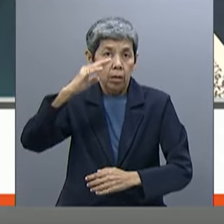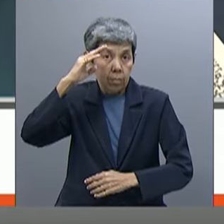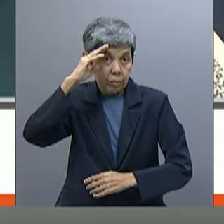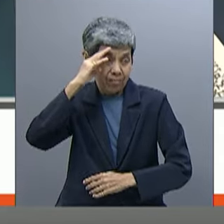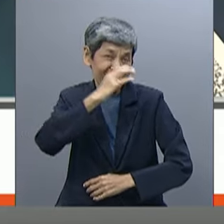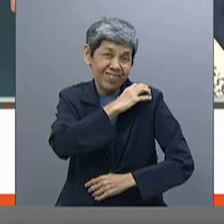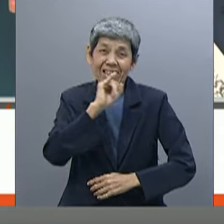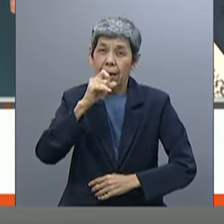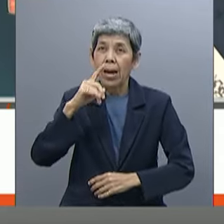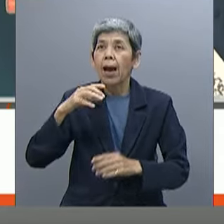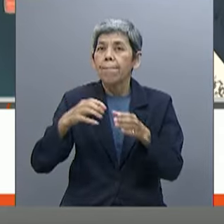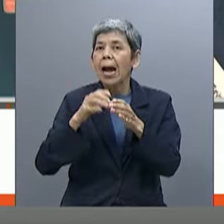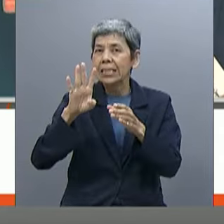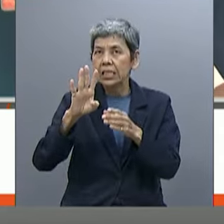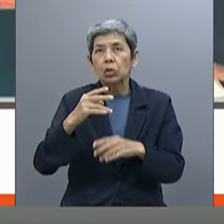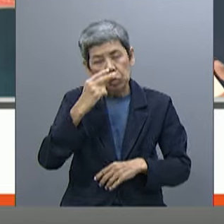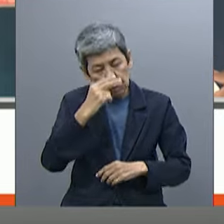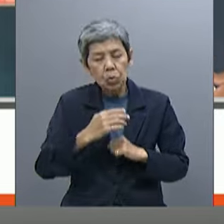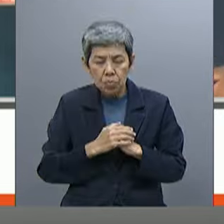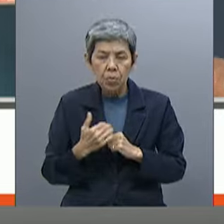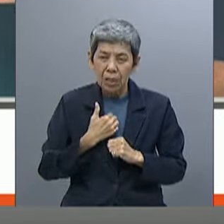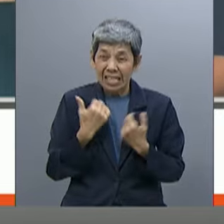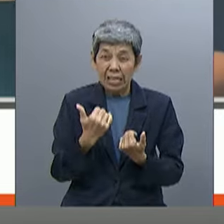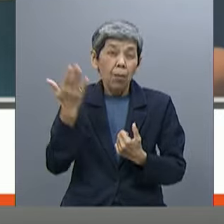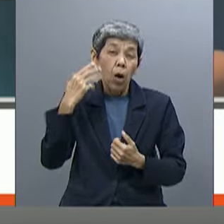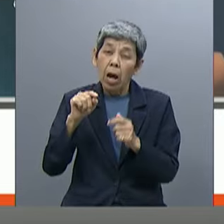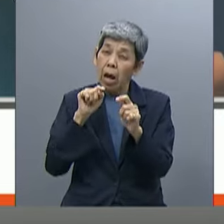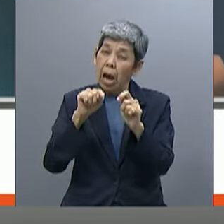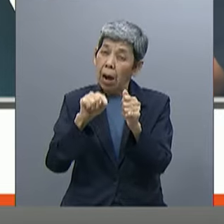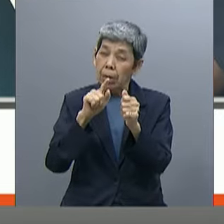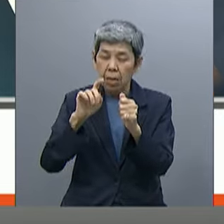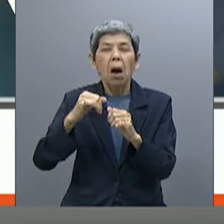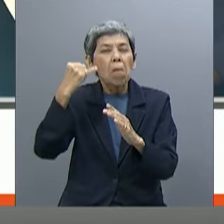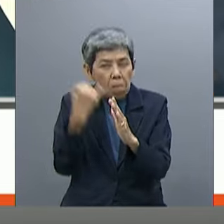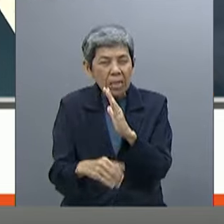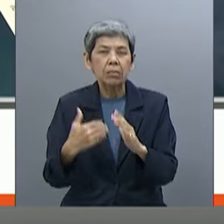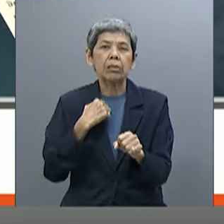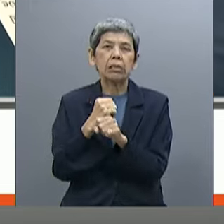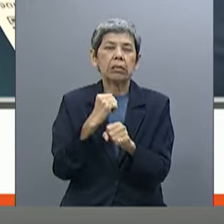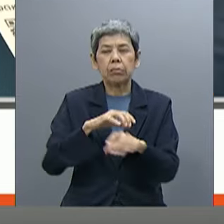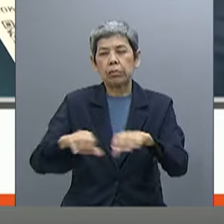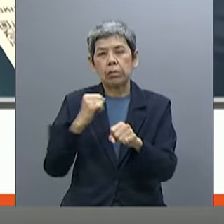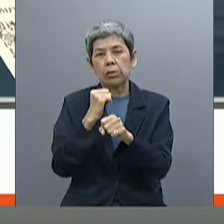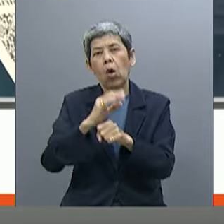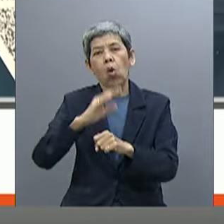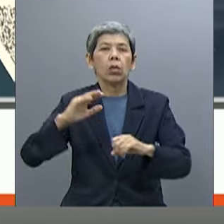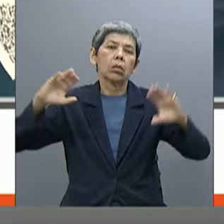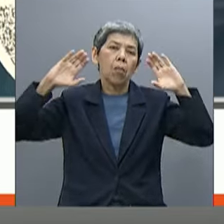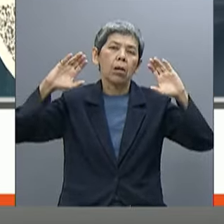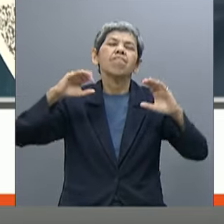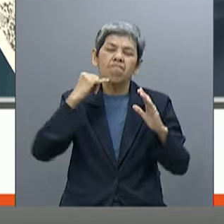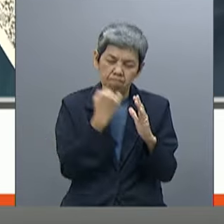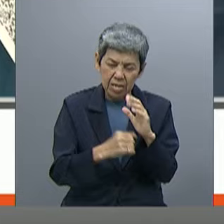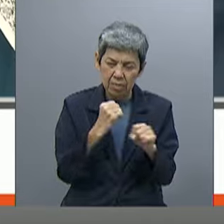หนูสังแม่ทัพภาคที่4ก็ยอมรับนะคะว่าเหตุการณ์ตากใบเนี่ยเป็นความผิดพลาดในการปฏิบัติงานของเจ้าหน้าที่รัฐ